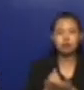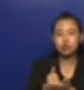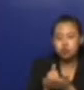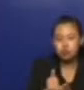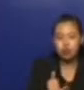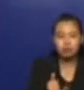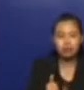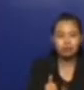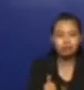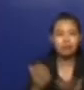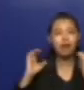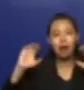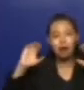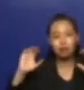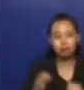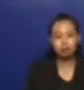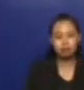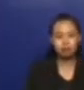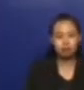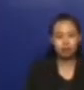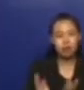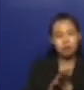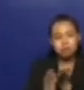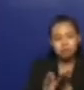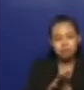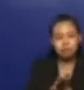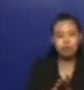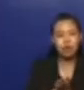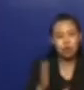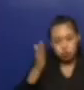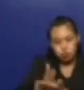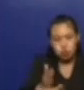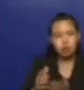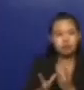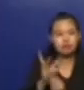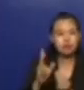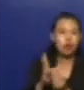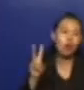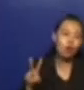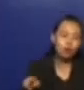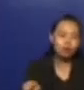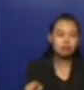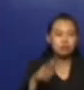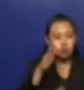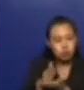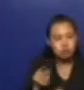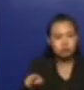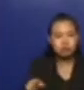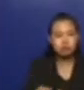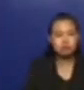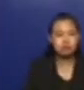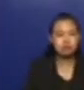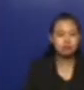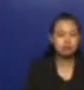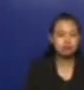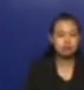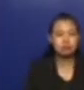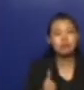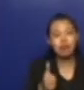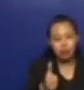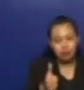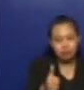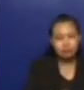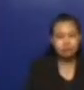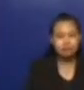ที่อยู่ใกล้ๆน่ะให้หยุดเชียร์ได้สักอาทิตย์2อาทิตย์ได้ครับพี่ดีครับน